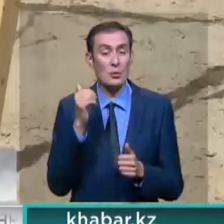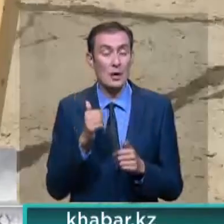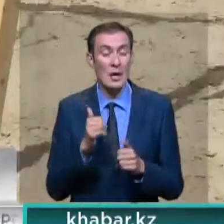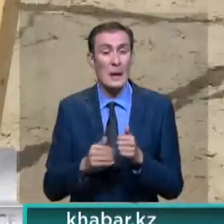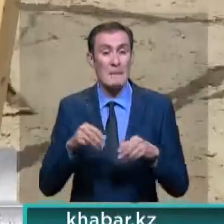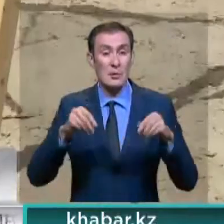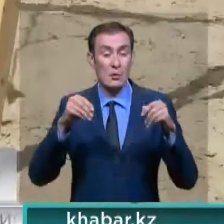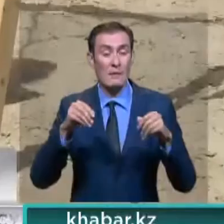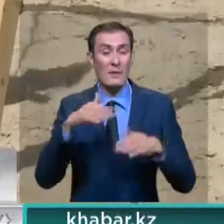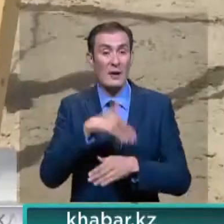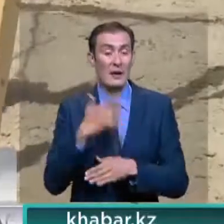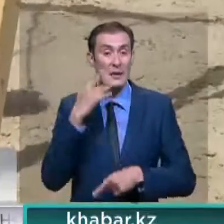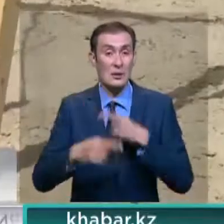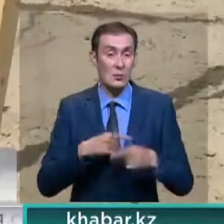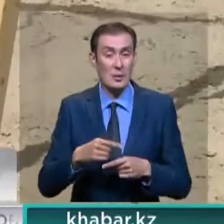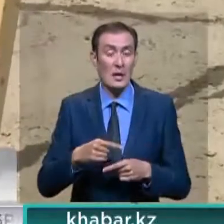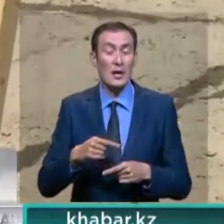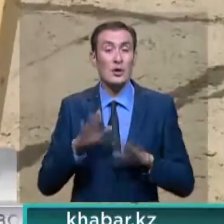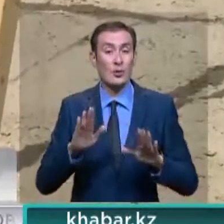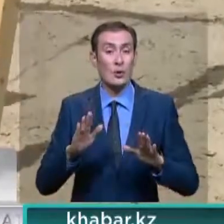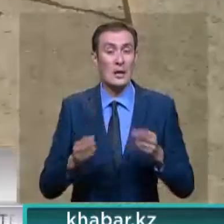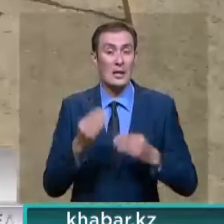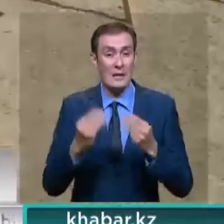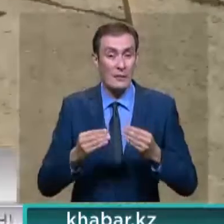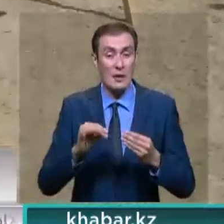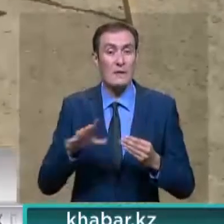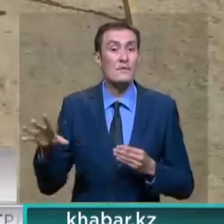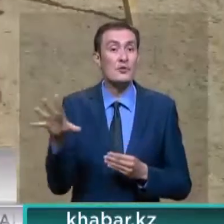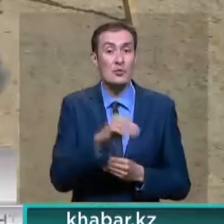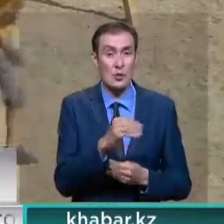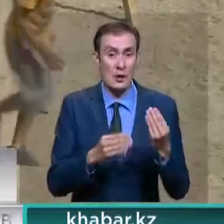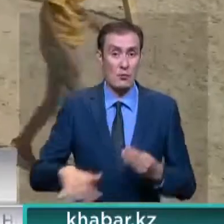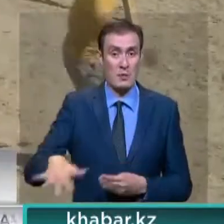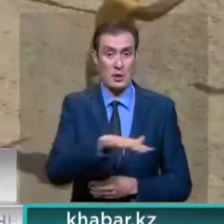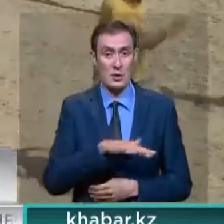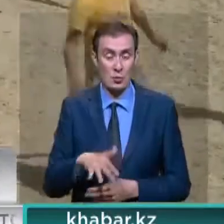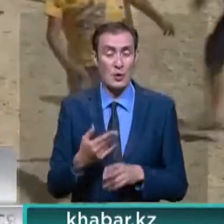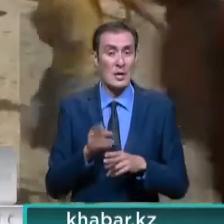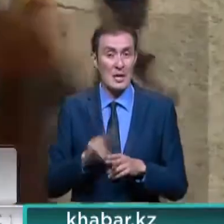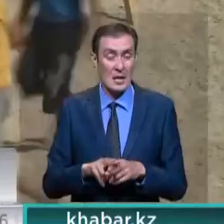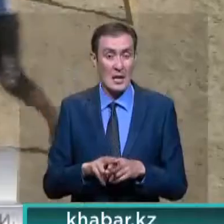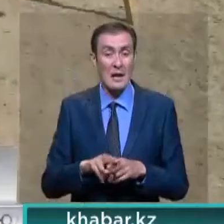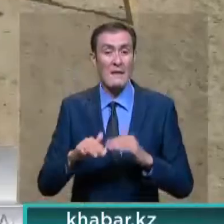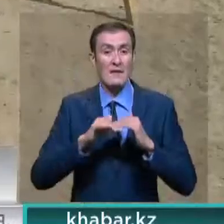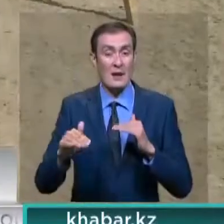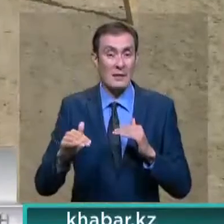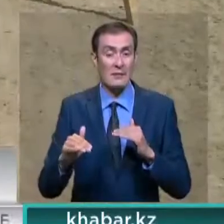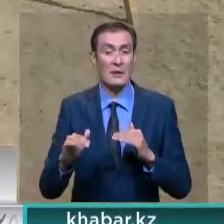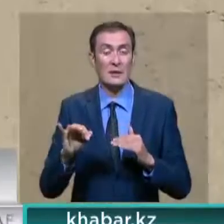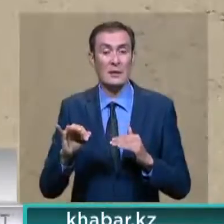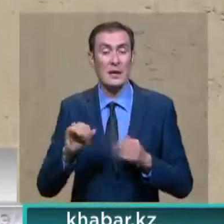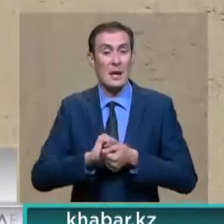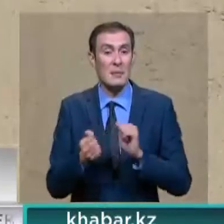Песком во дворах Жезказгана традиционно засыпают не только песочницы, но всю поверхность игровых площадок. Это отчасти выравнивает и смягчает